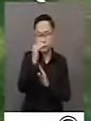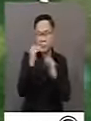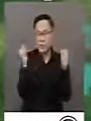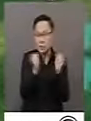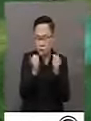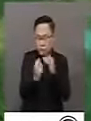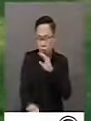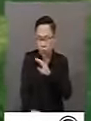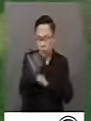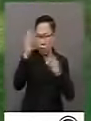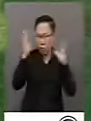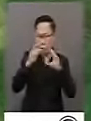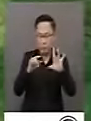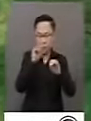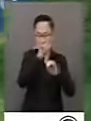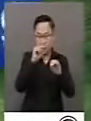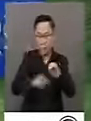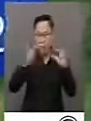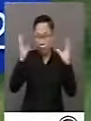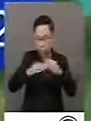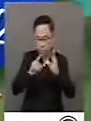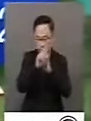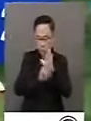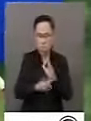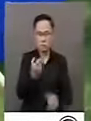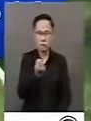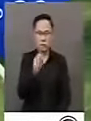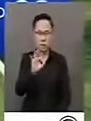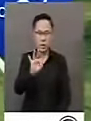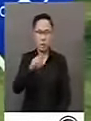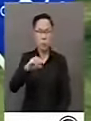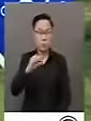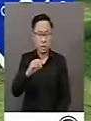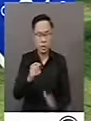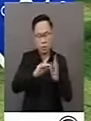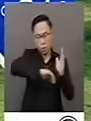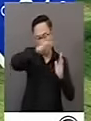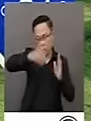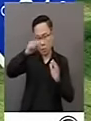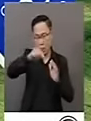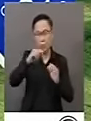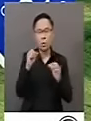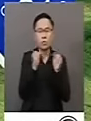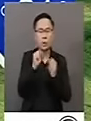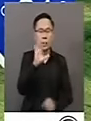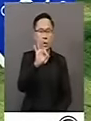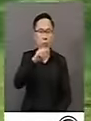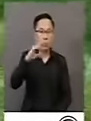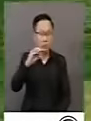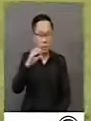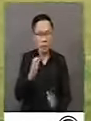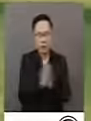เย็นถึงหนาวในตอนเช้ามีฝนร้อยละ 80ของพื้นที่อุณหภูมิต่ำสุด 19องศเซียยอดดอยอุณหภูมิต่ำสุด 9องศเซซ